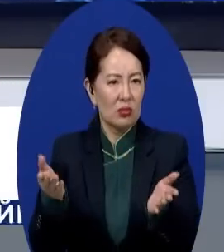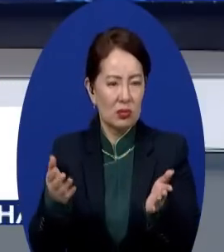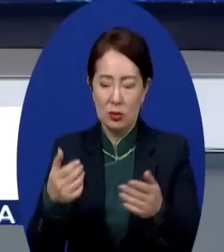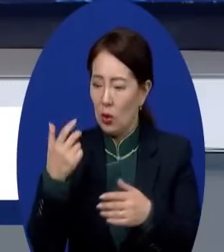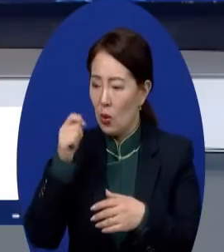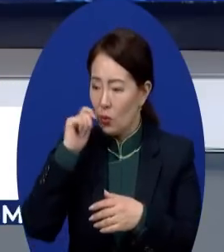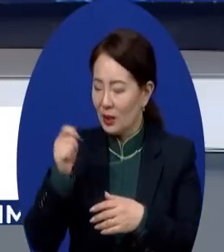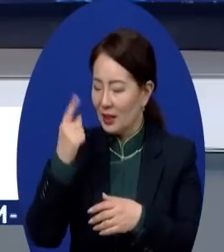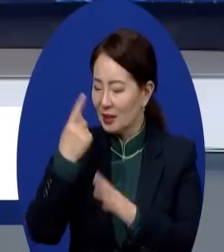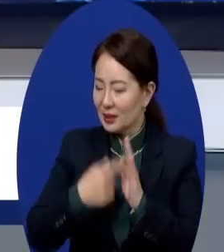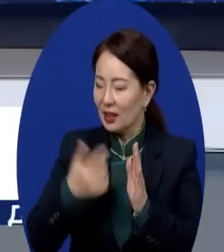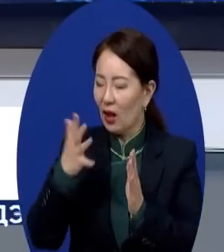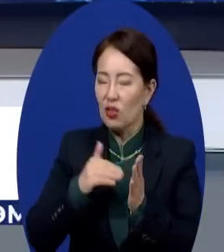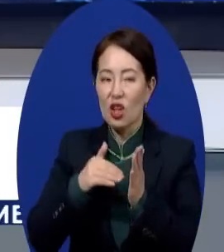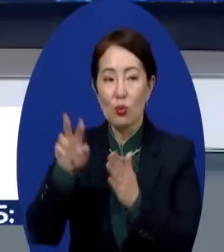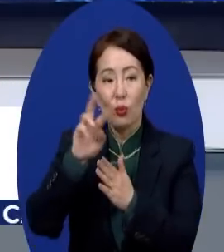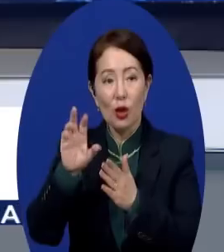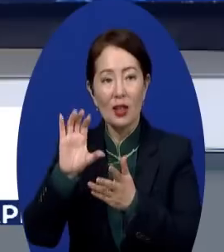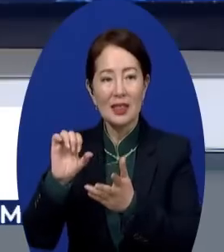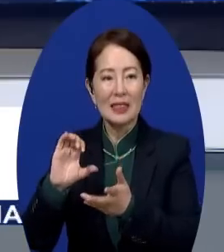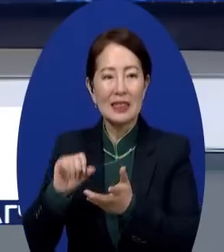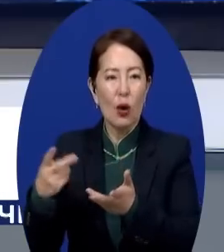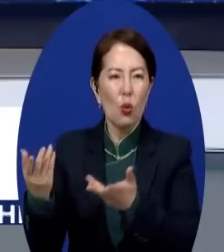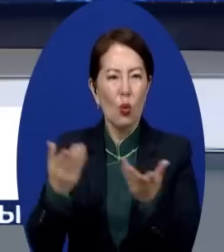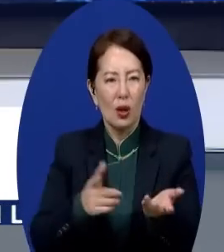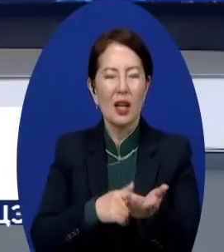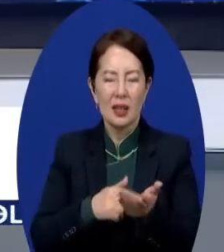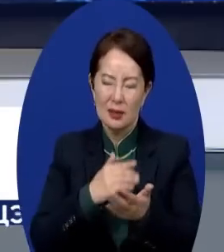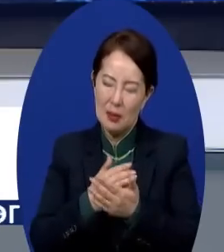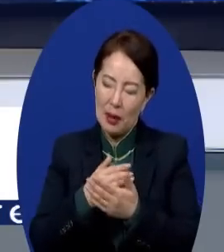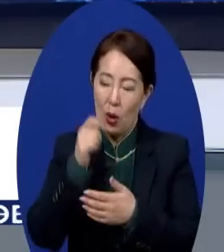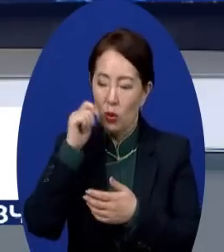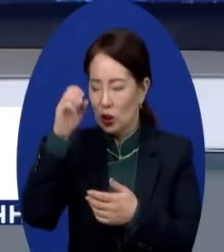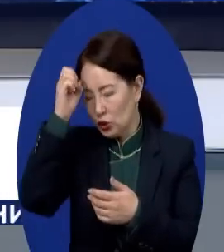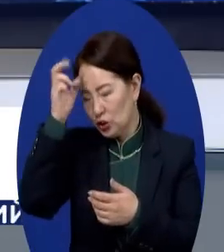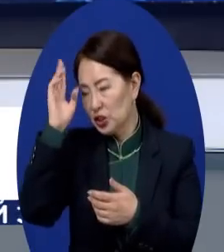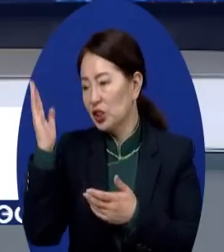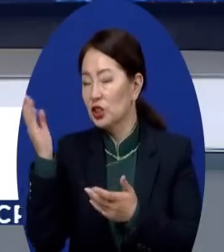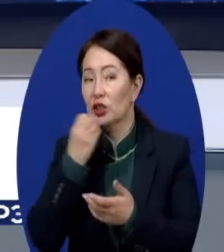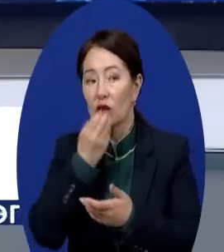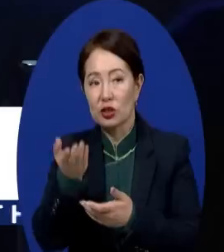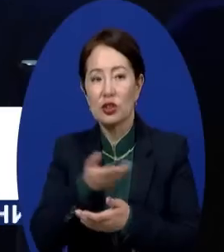сард 5 тэрбум Америк долларын санхүүжилт шаардлагатай байгаа гэж Украины ерөнхийлөгч онцоллоо.